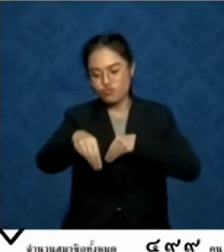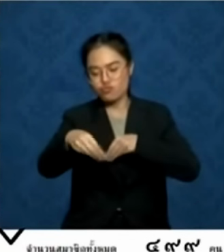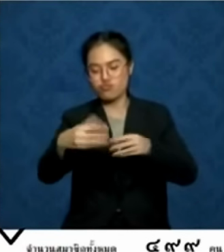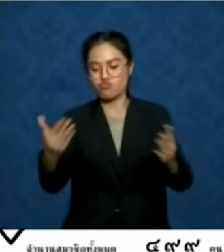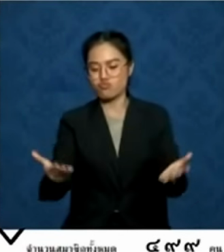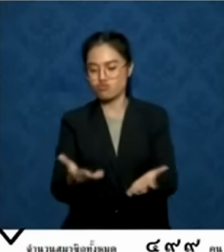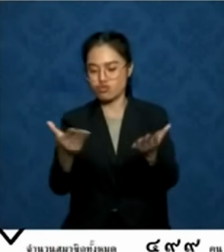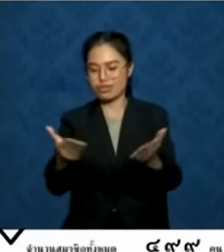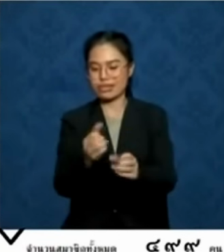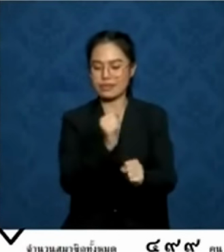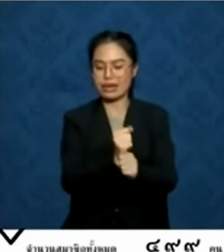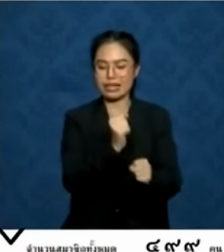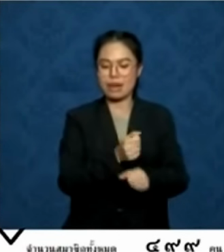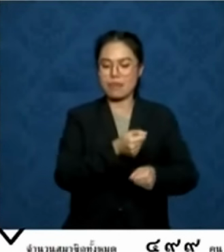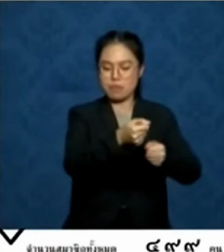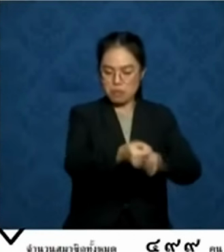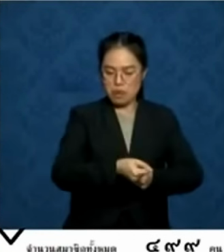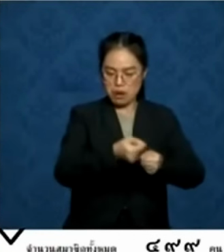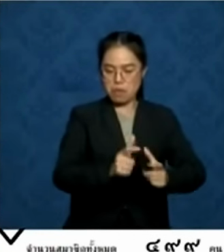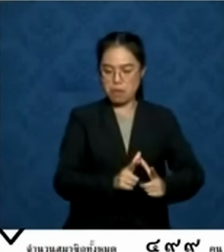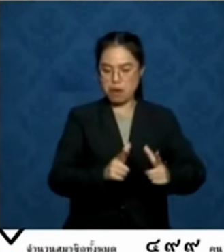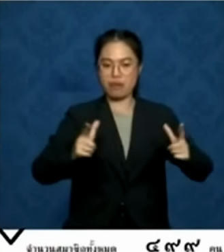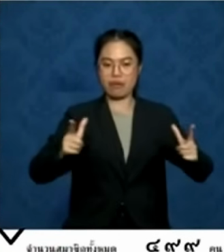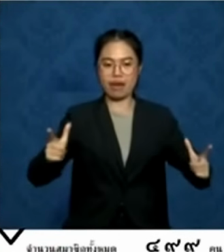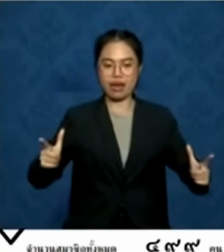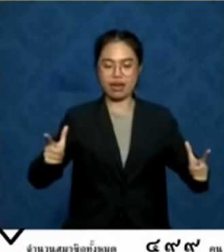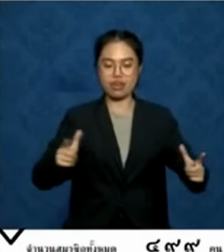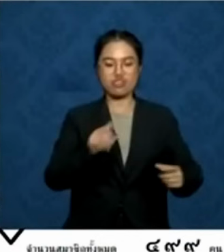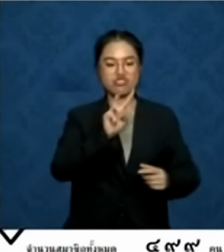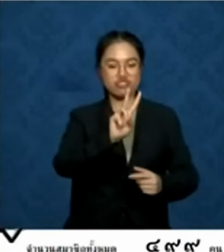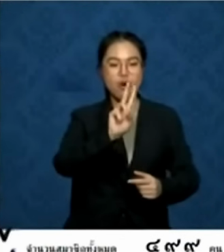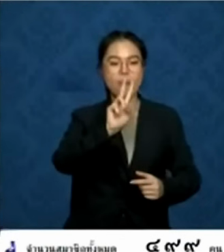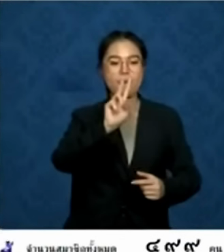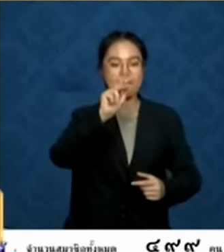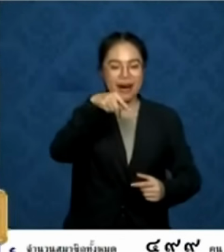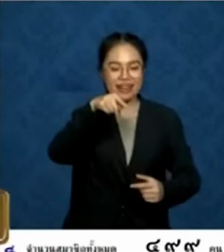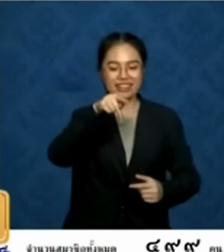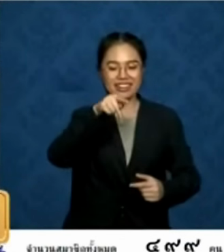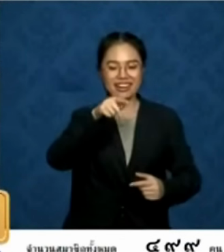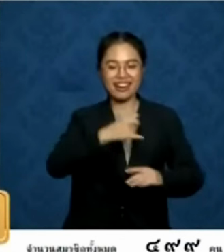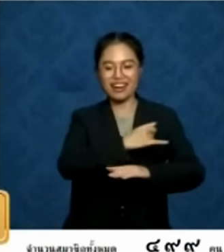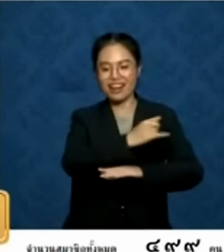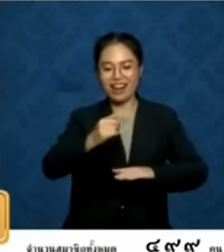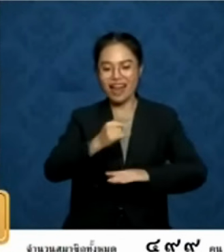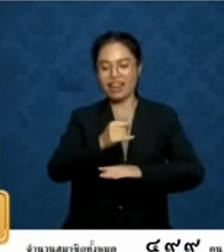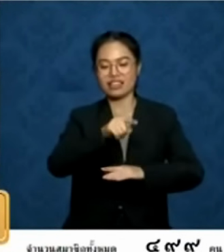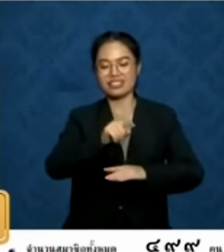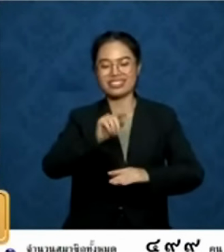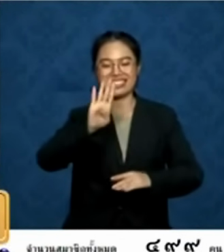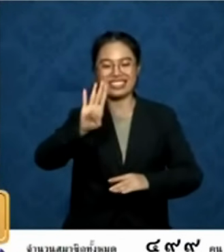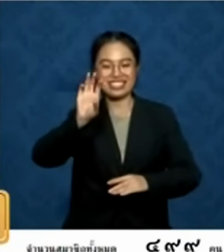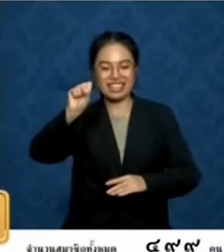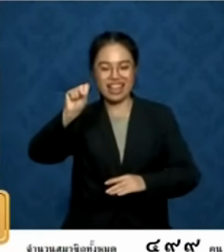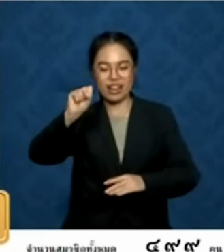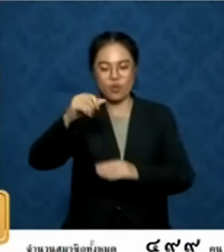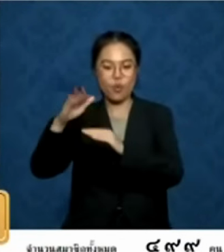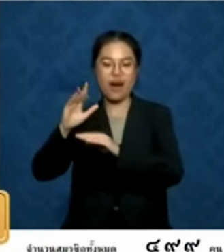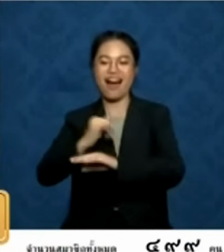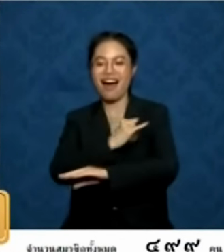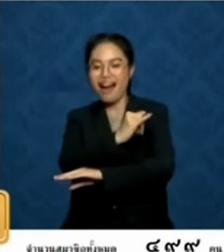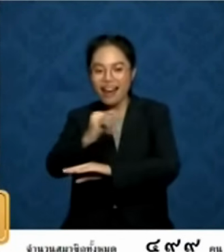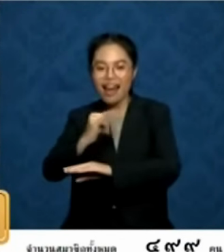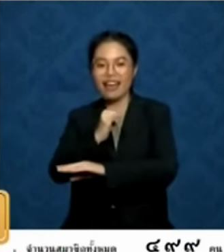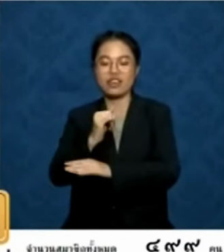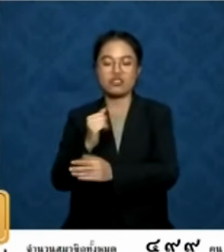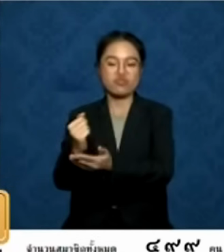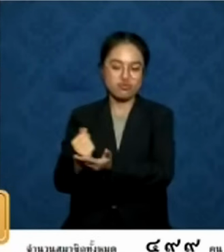รแปลงใหญ่จำนวน 2,472 แปลงและ 475,000 ไร่เพื่อลดต้